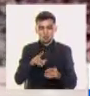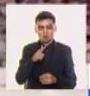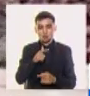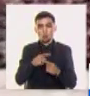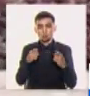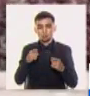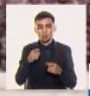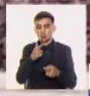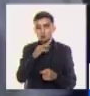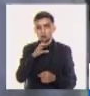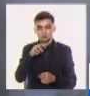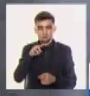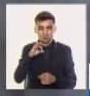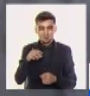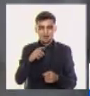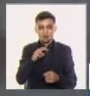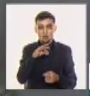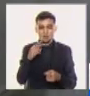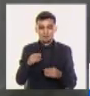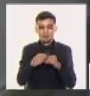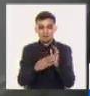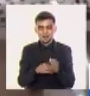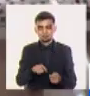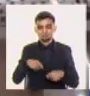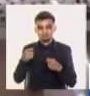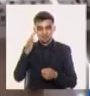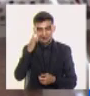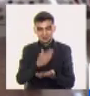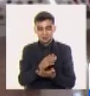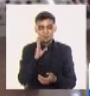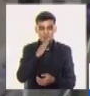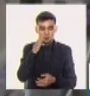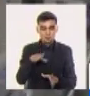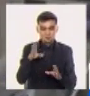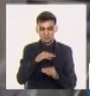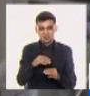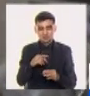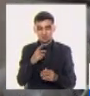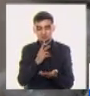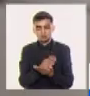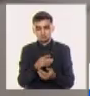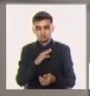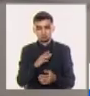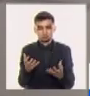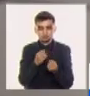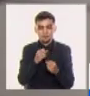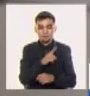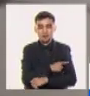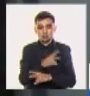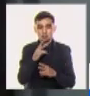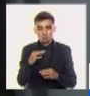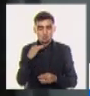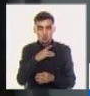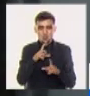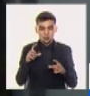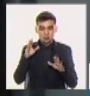госпиталь для лечения больных с COVID-19. Родители здраво оценивают ситуацию, которая происходит в стране, и всячески поддерживают врачей. Многие